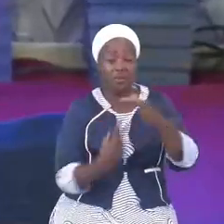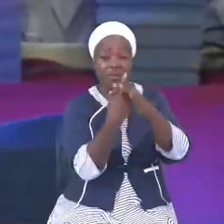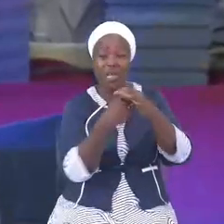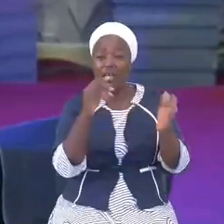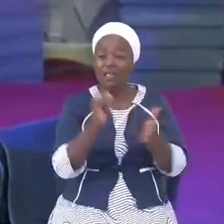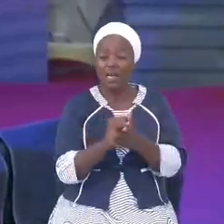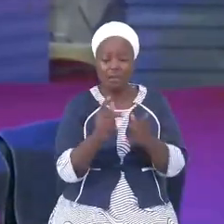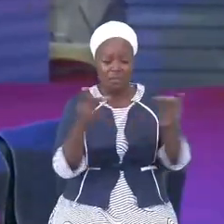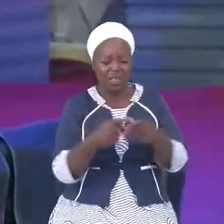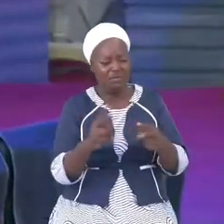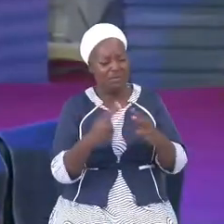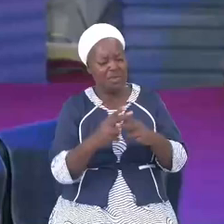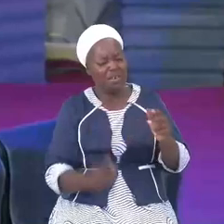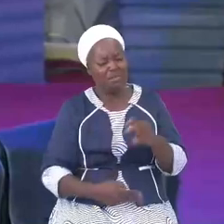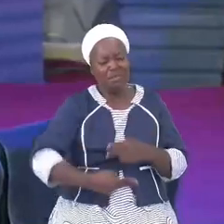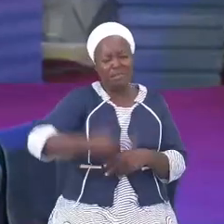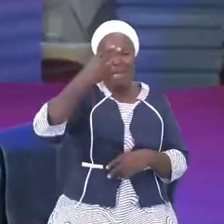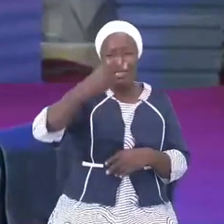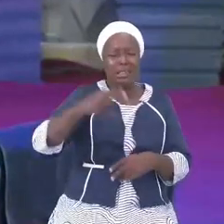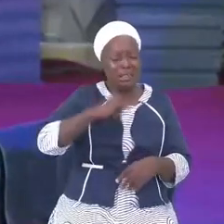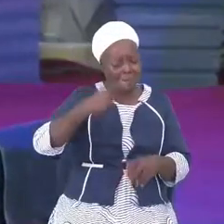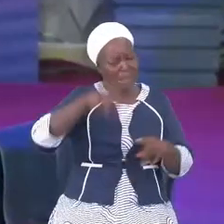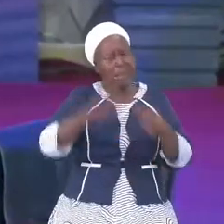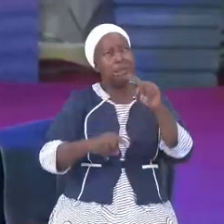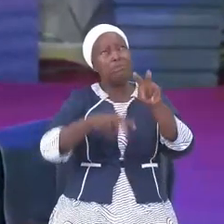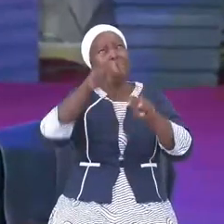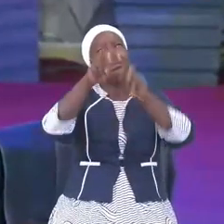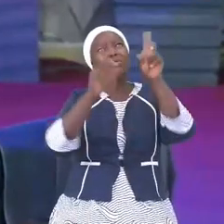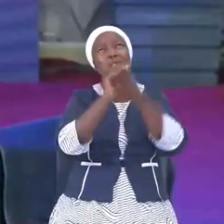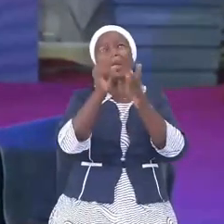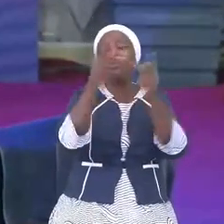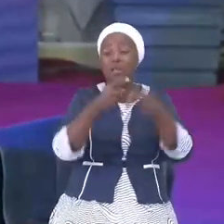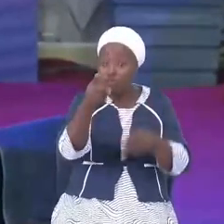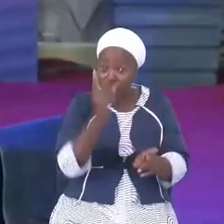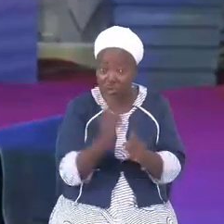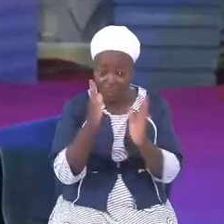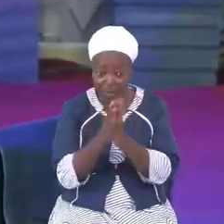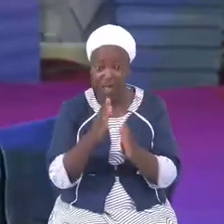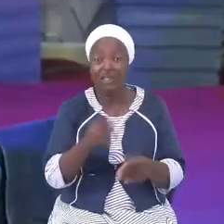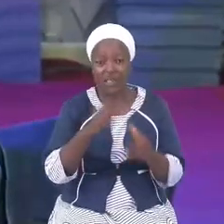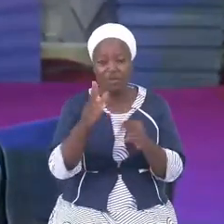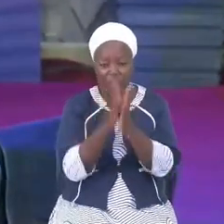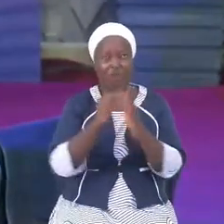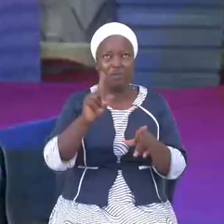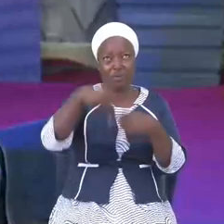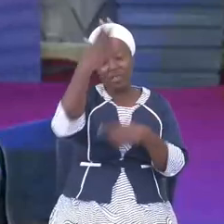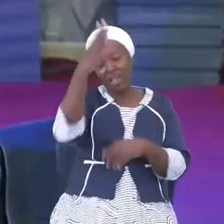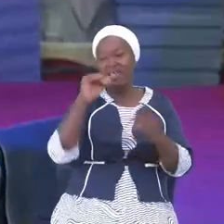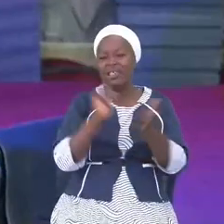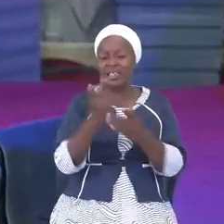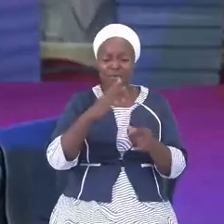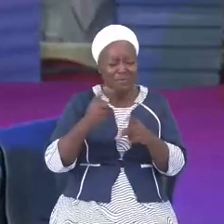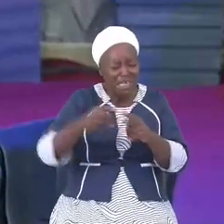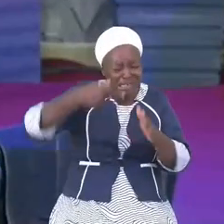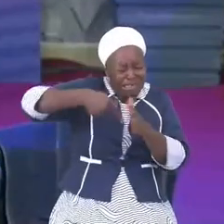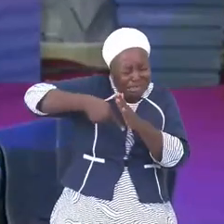lieu est très élevé, je ne peux pas aller là-bas, prie. La prière arrivera là-bas. Cette chose est assez profonde, je ne peux pas